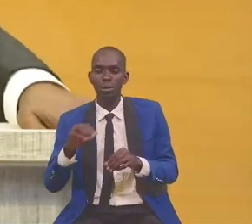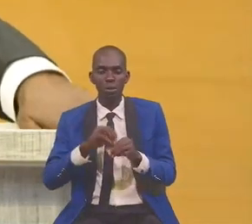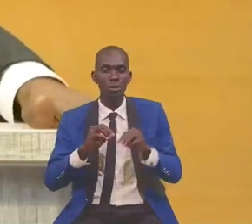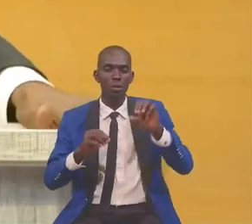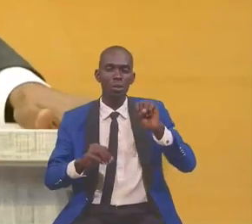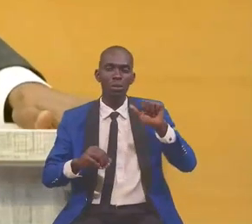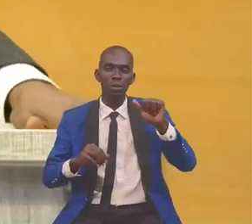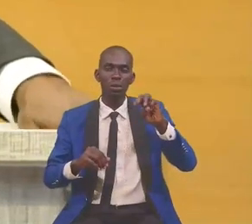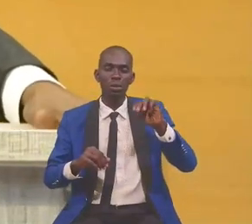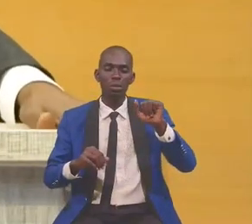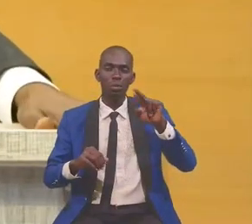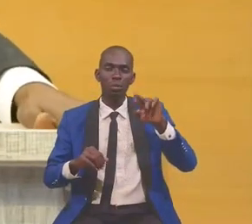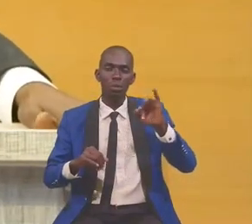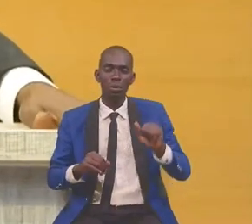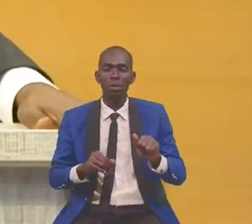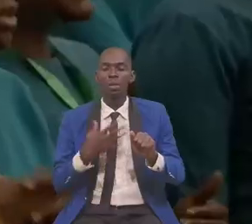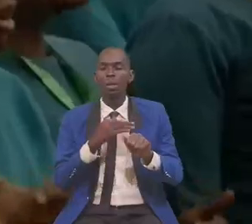extrémités de la terre.